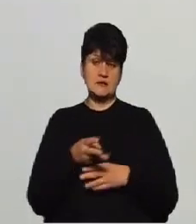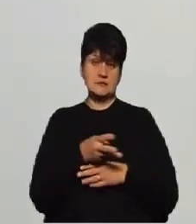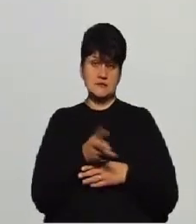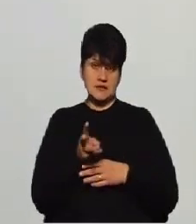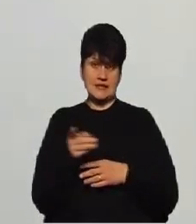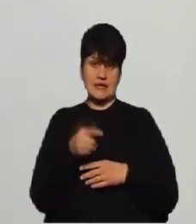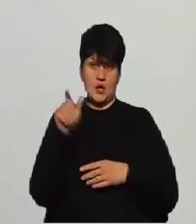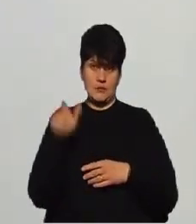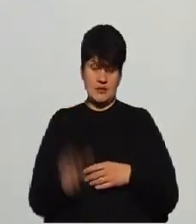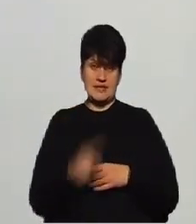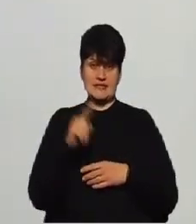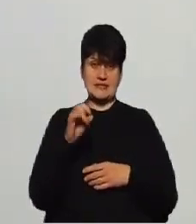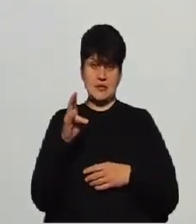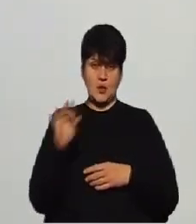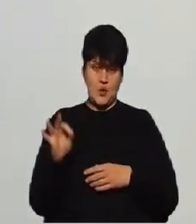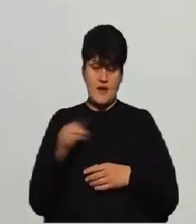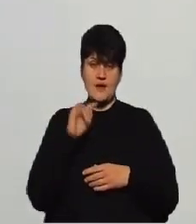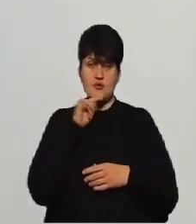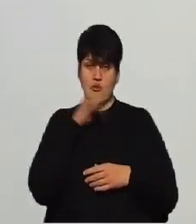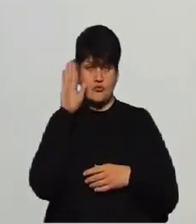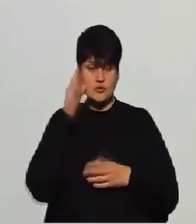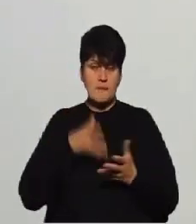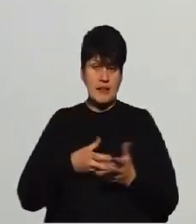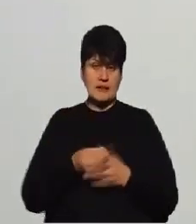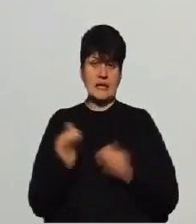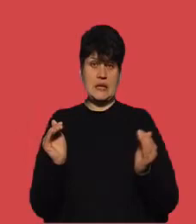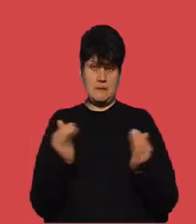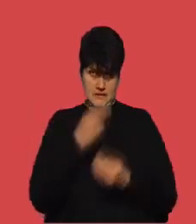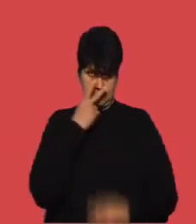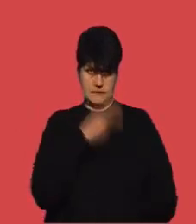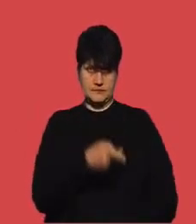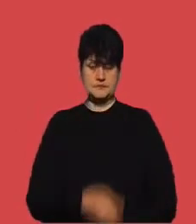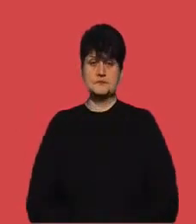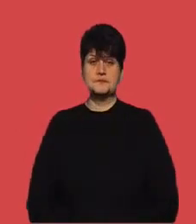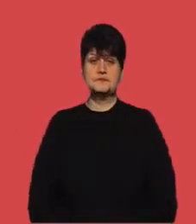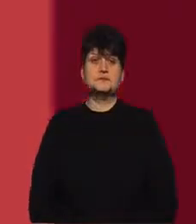Зінько економить воду, аби платити менше. Давайте подивимося.